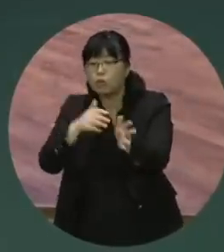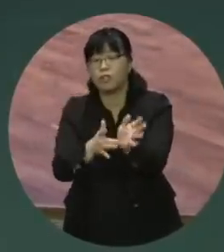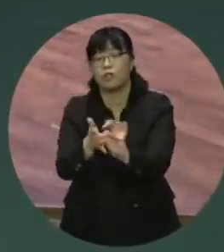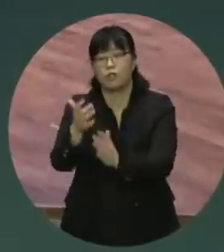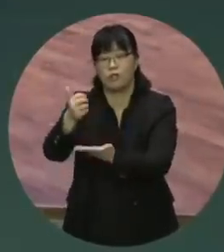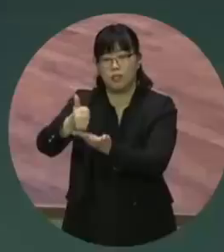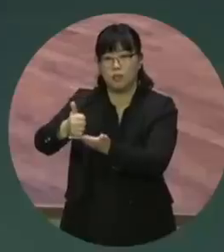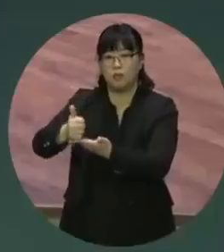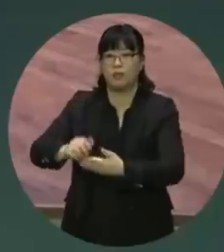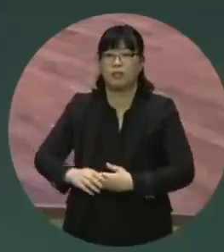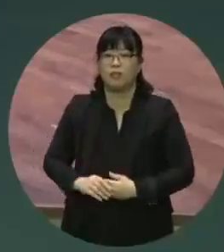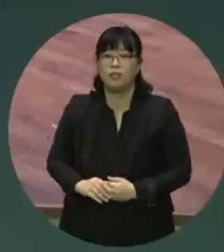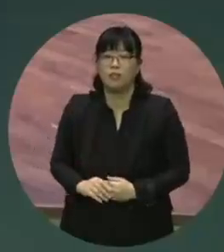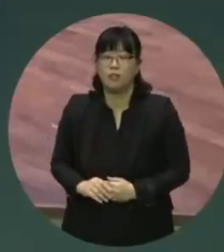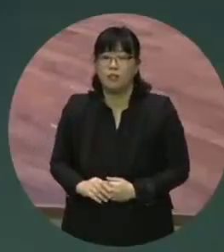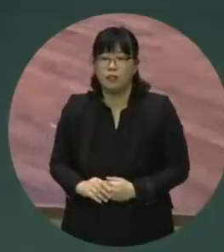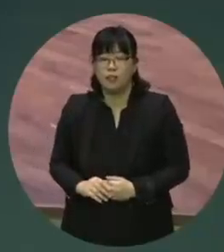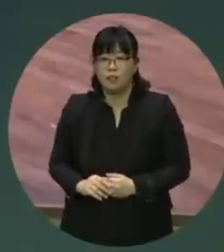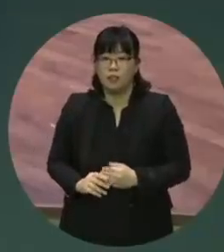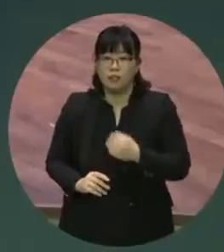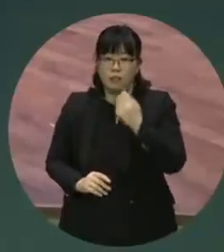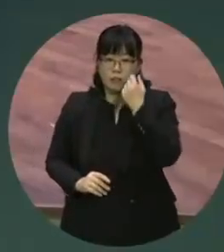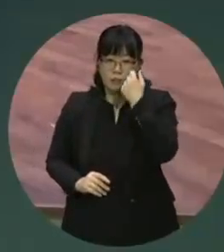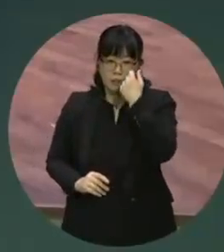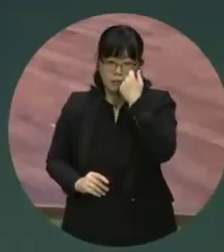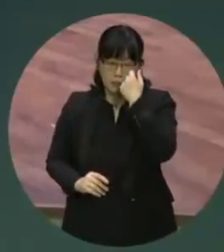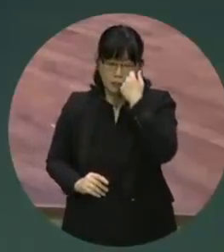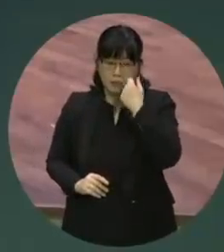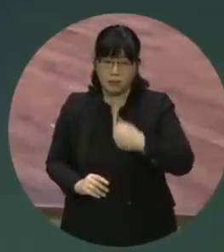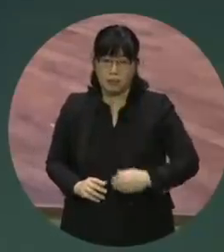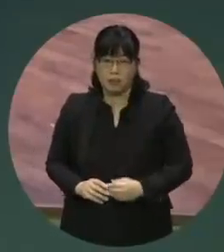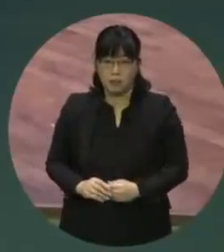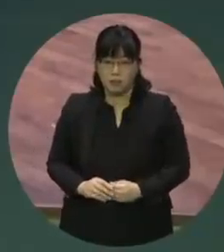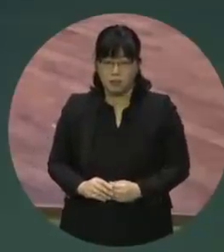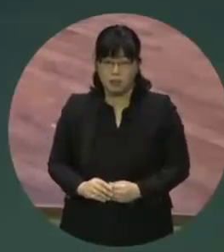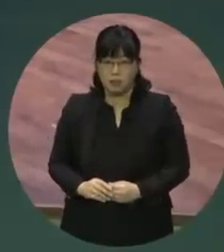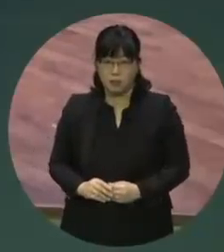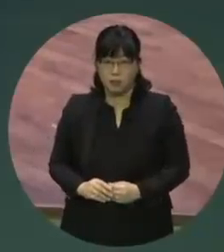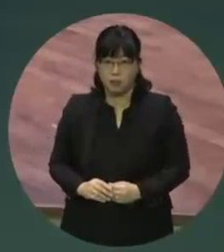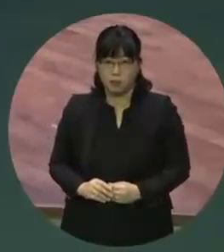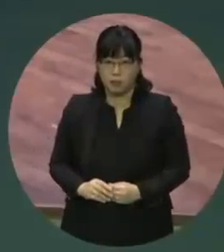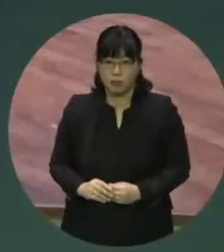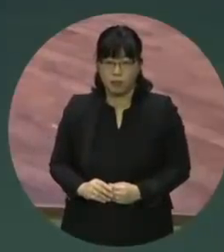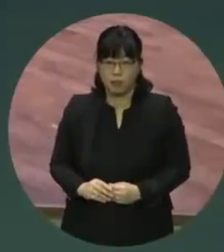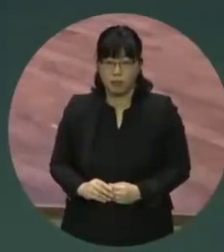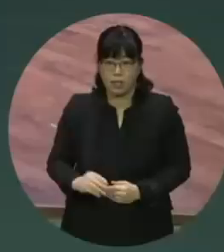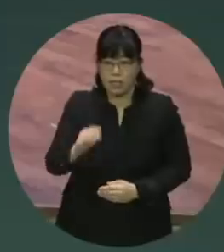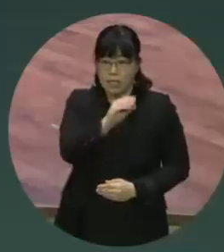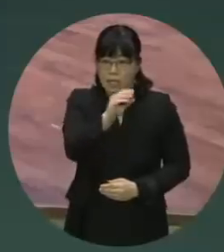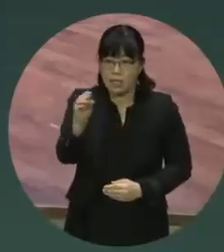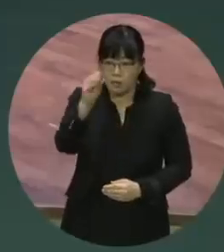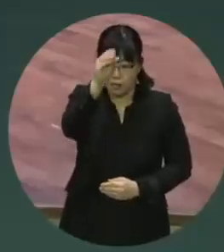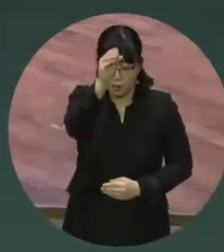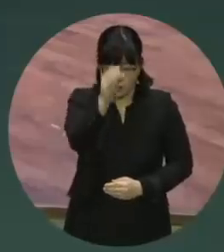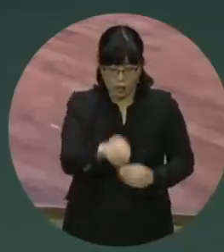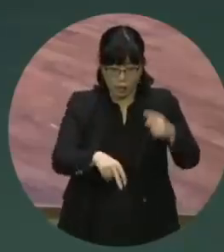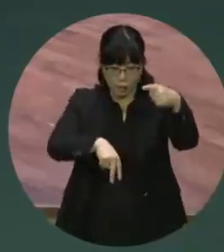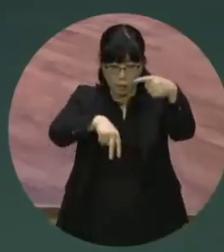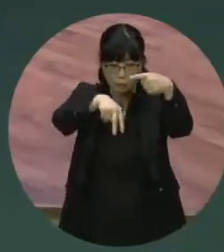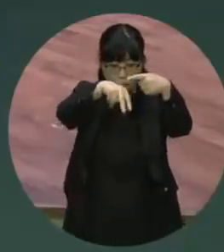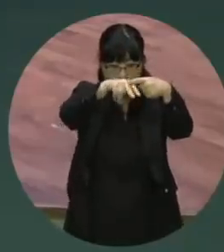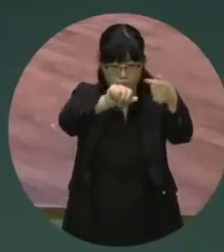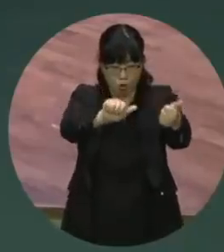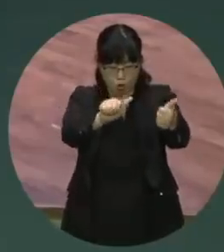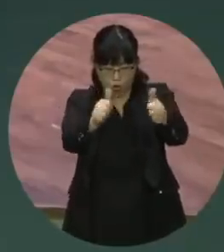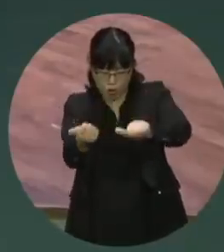이게 뭐예요? 이것이 바로 십자가에 죽기까지 절대 복종이요. 절대 복종.